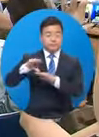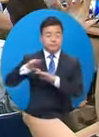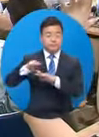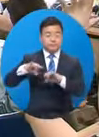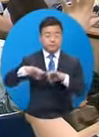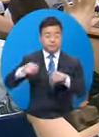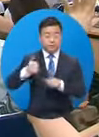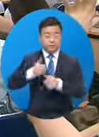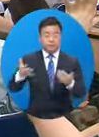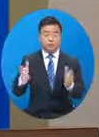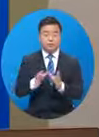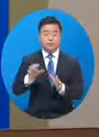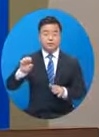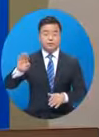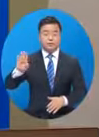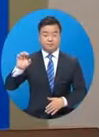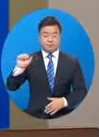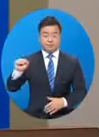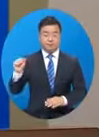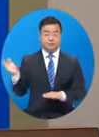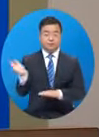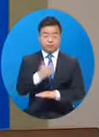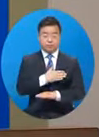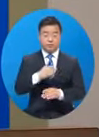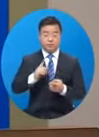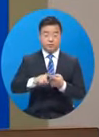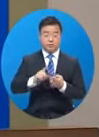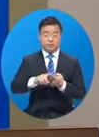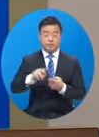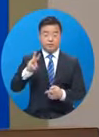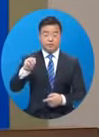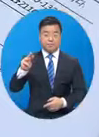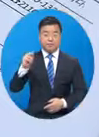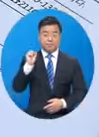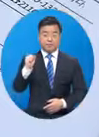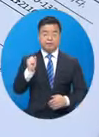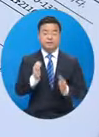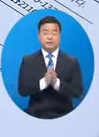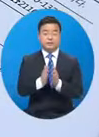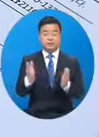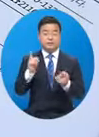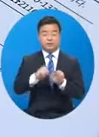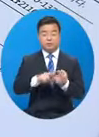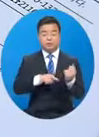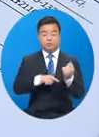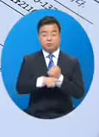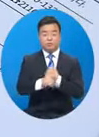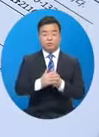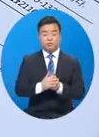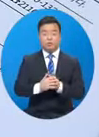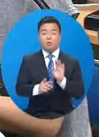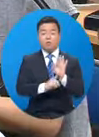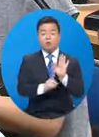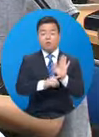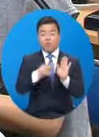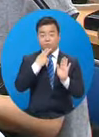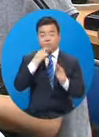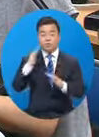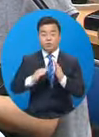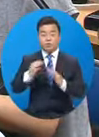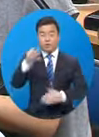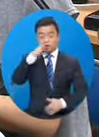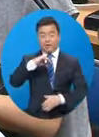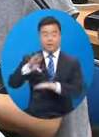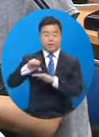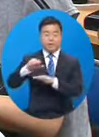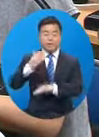방송통신위원회가 EBS를 시작으로 다채널 방송을 도입하기로 한 것도 이 때문입니다. 광고 없는 공익 방송이 가능하다는 점에